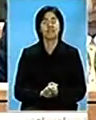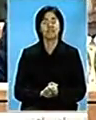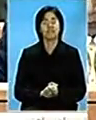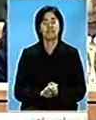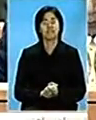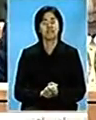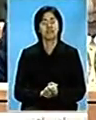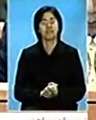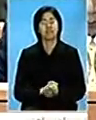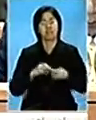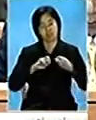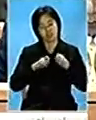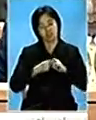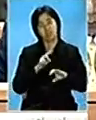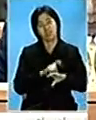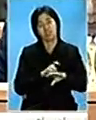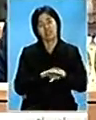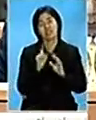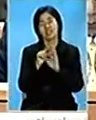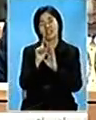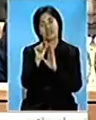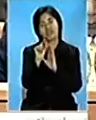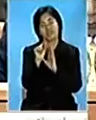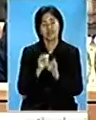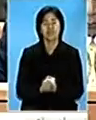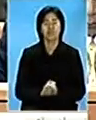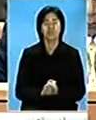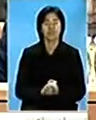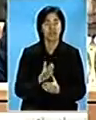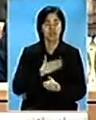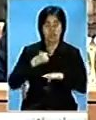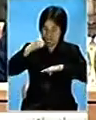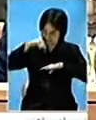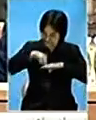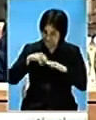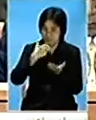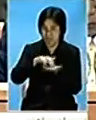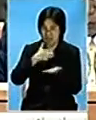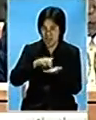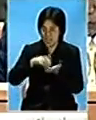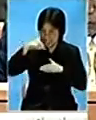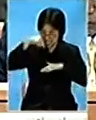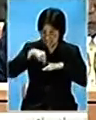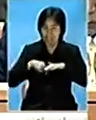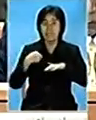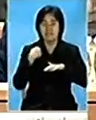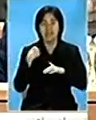แต่ว่าเนื่องจากข้อจำกัดด้วยเวลา20นาทีผมก็อยากจะลงไปลึกหน่อยท่านประธานครับเพื่อที่จะให้ตัวแทน